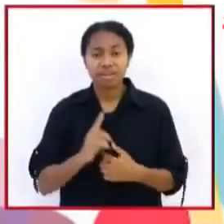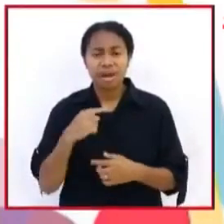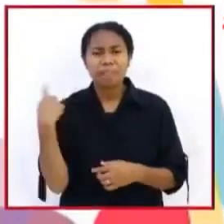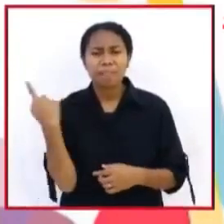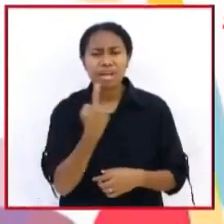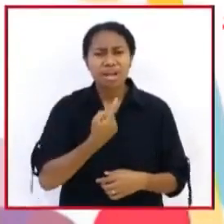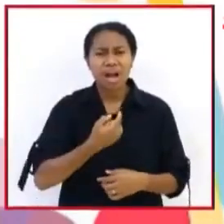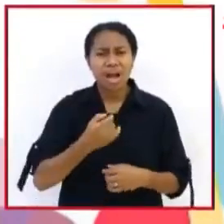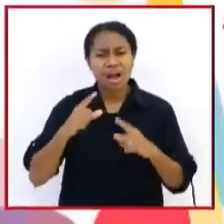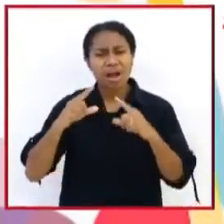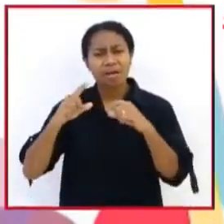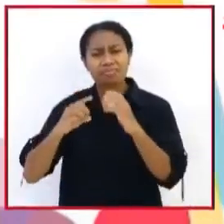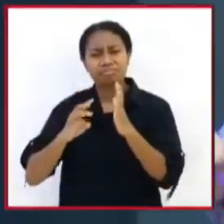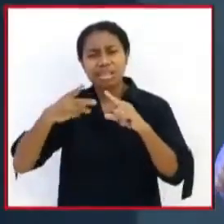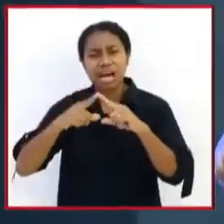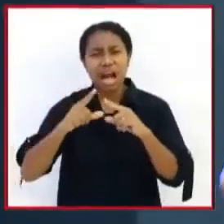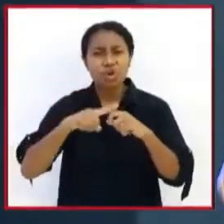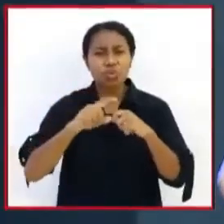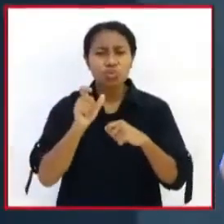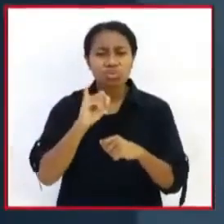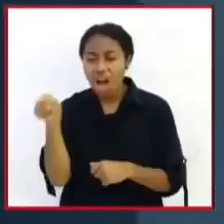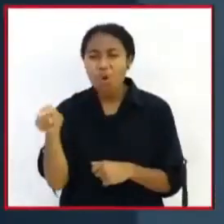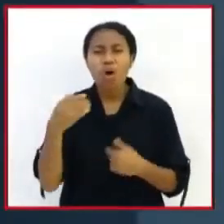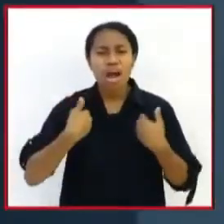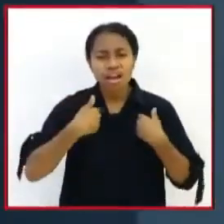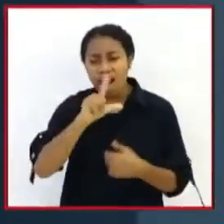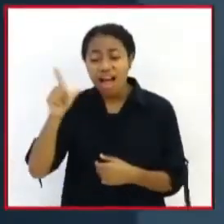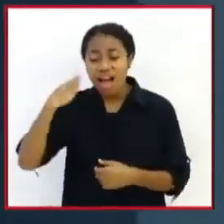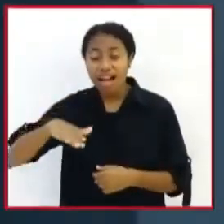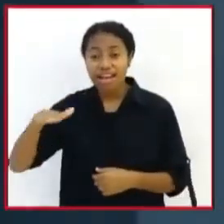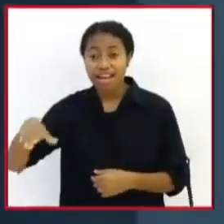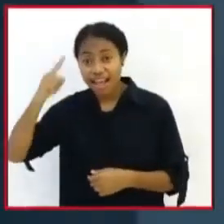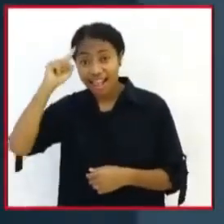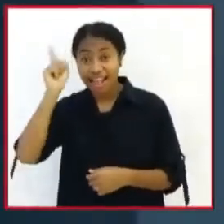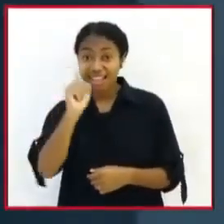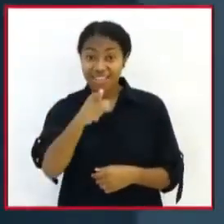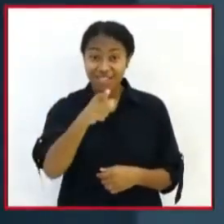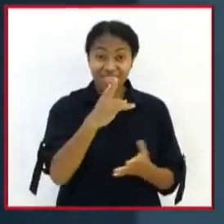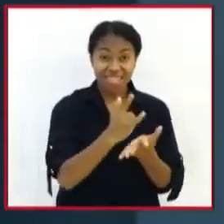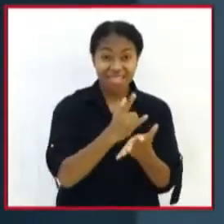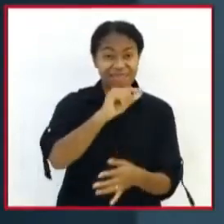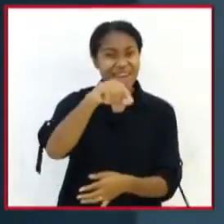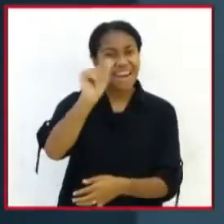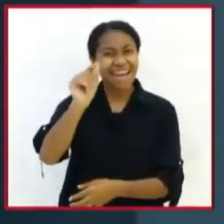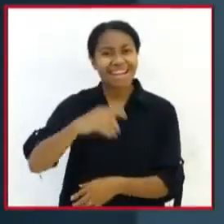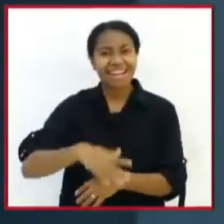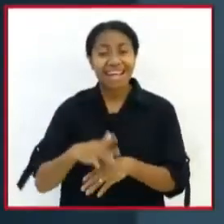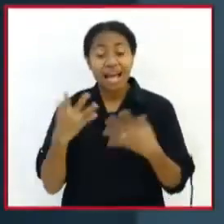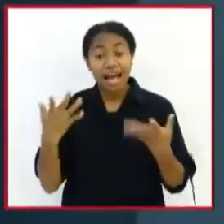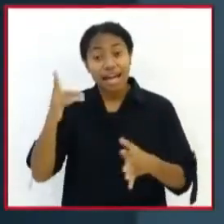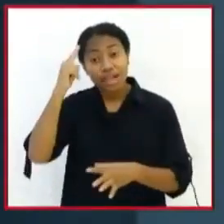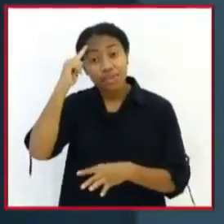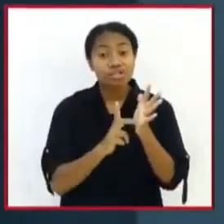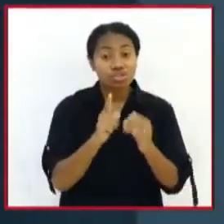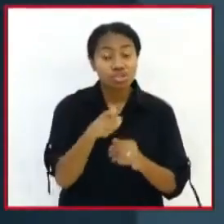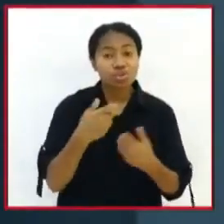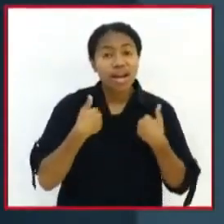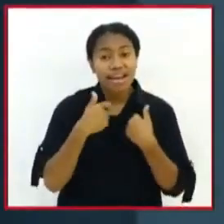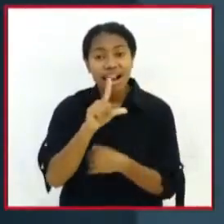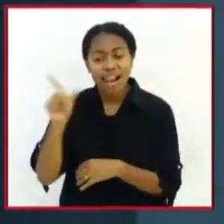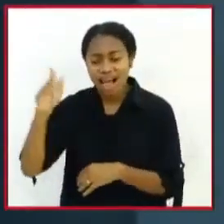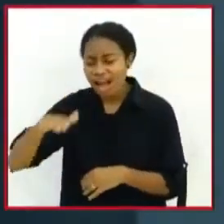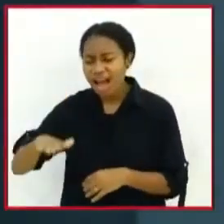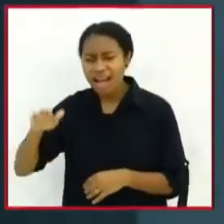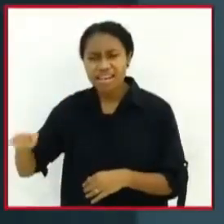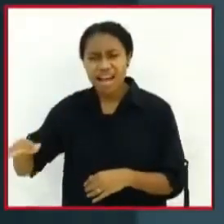mengaku engkaulah Anak Allah dan itu karena apa Karena Yesus memang adalah anak Allah Anak